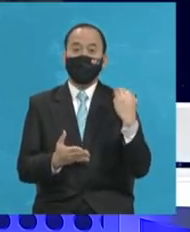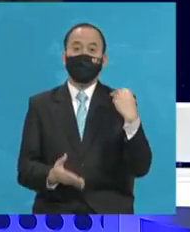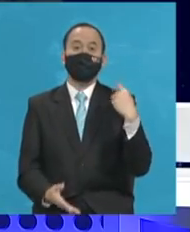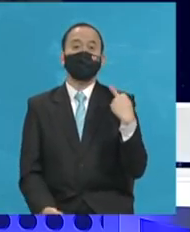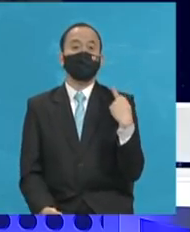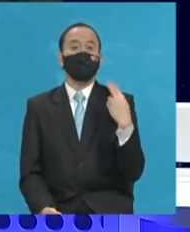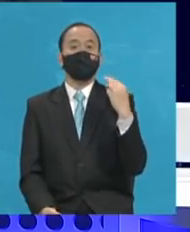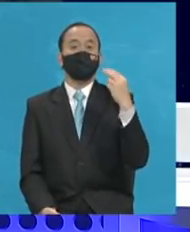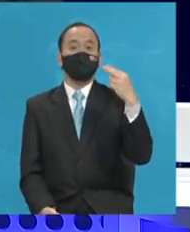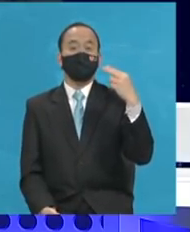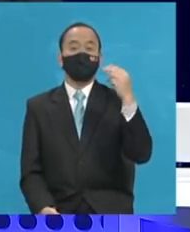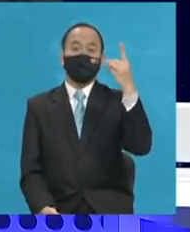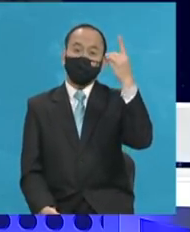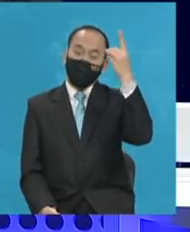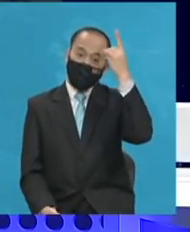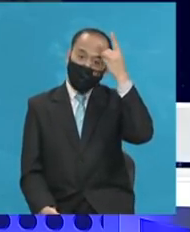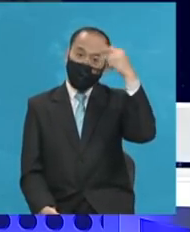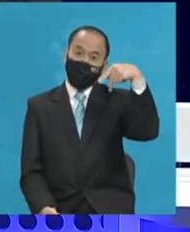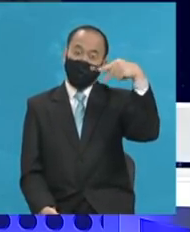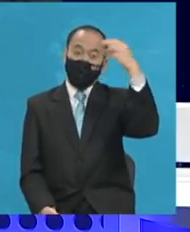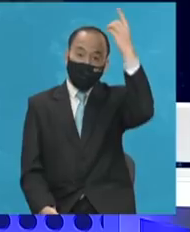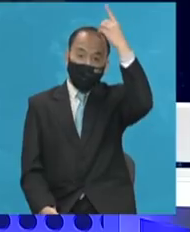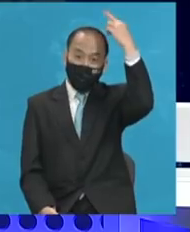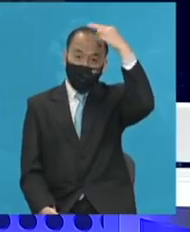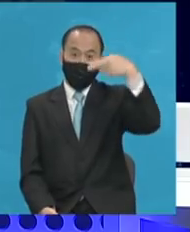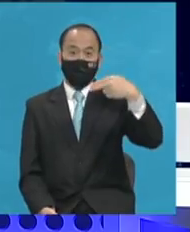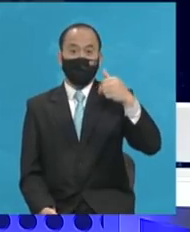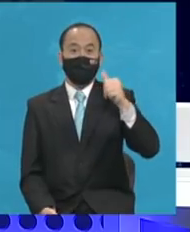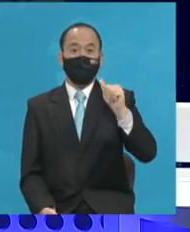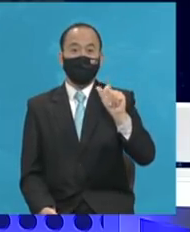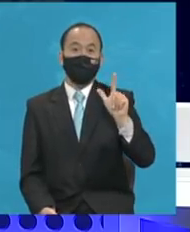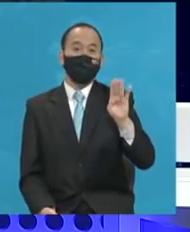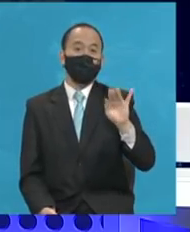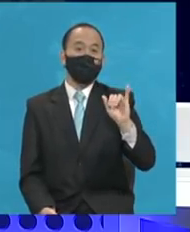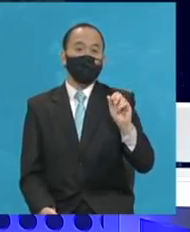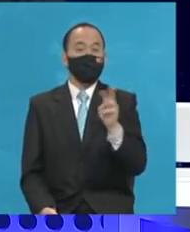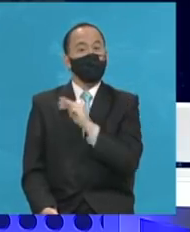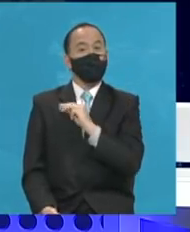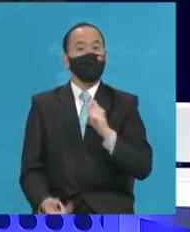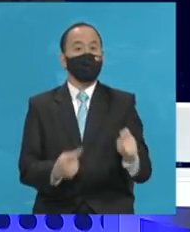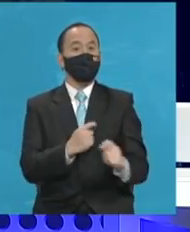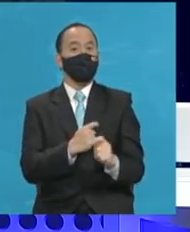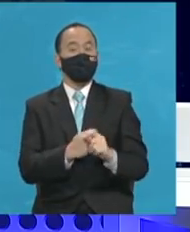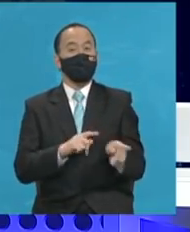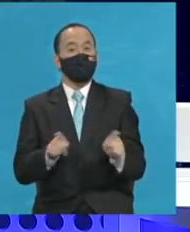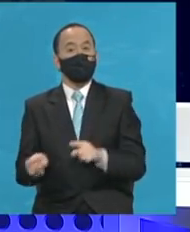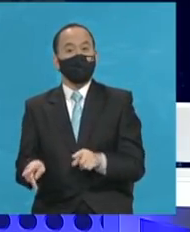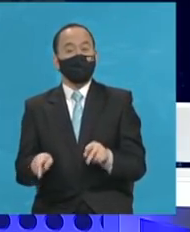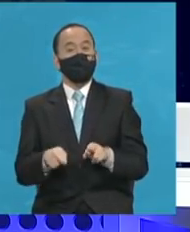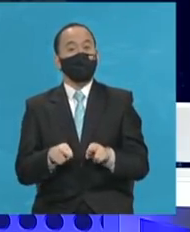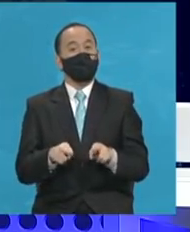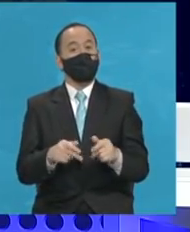ah takhfif bin Haji Muhammad Yusuf Menteri Pertahanan kedua selaku menteri pengiring dan